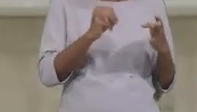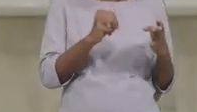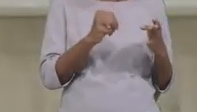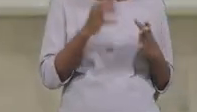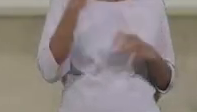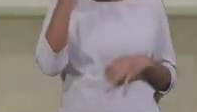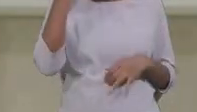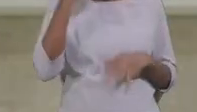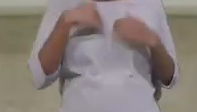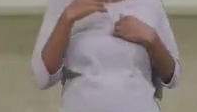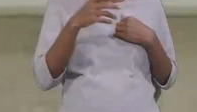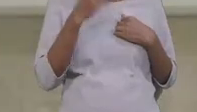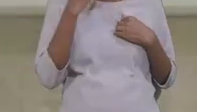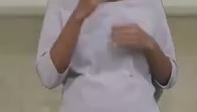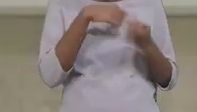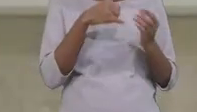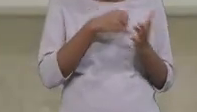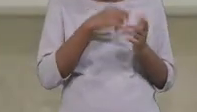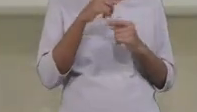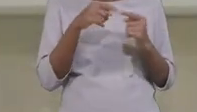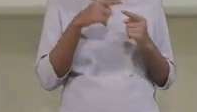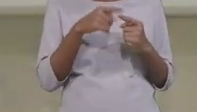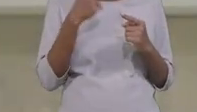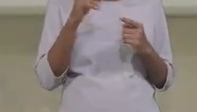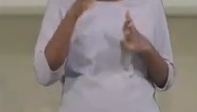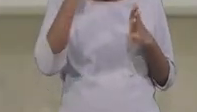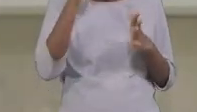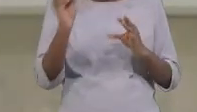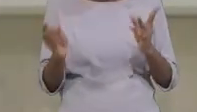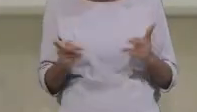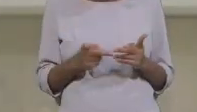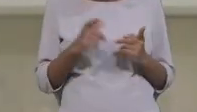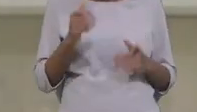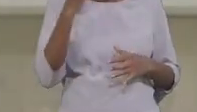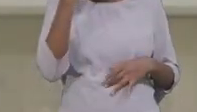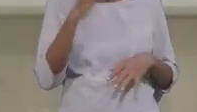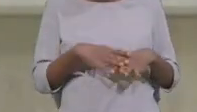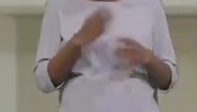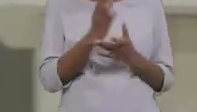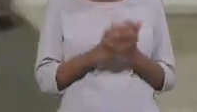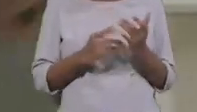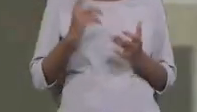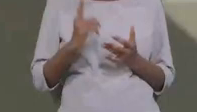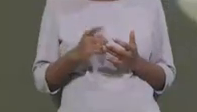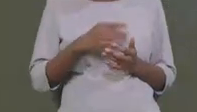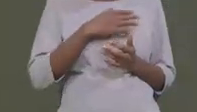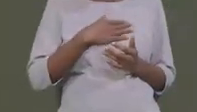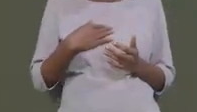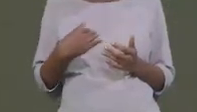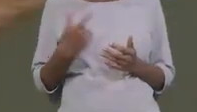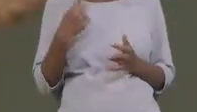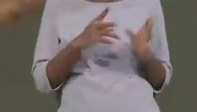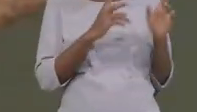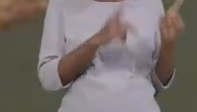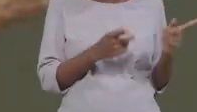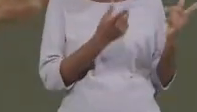pas donné la maladie. Est-ce que tu as pensé à ça? Le Père a placé une maladie sur quelqu'un